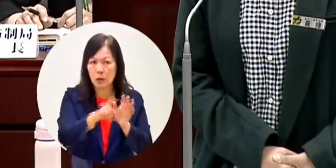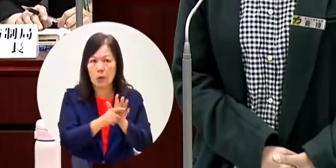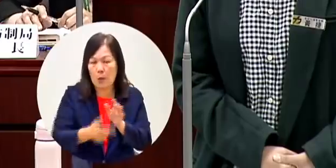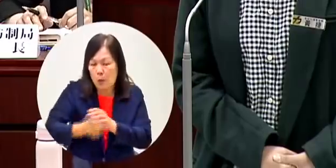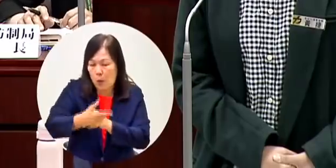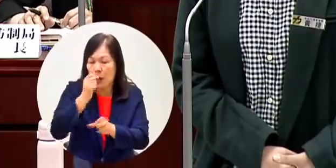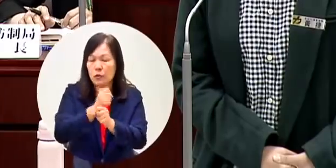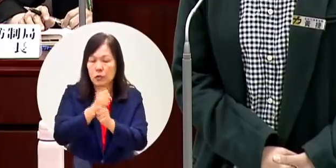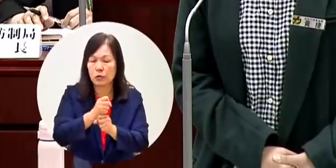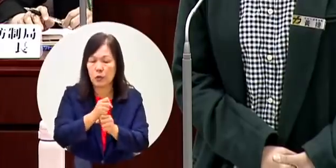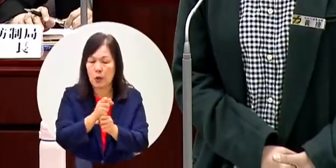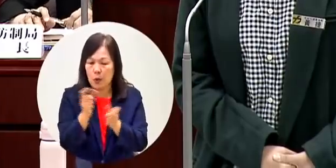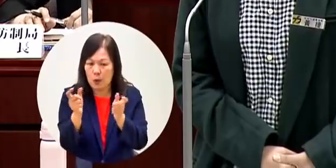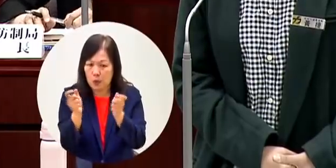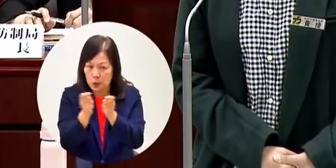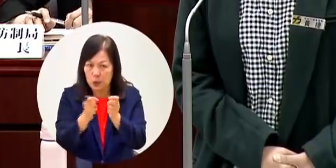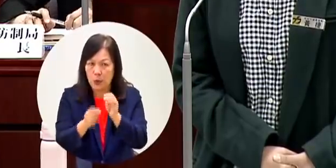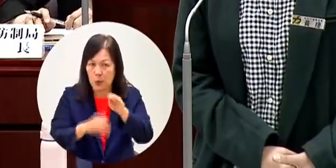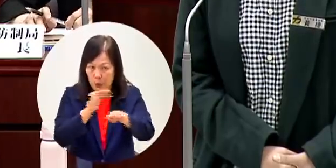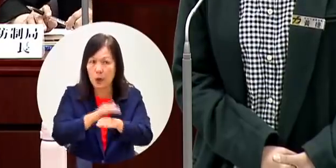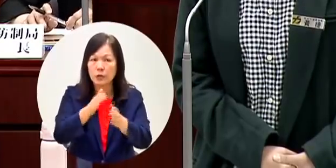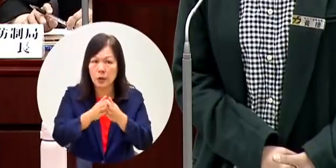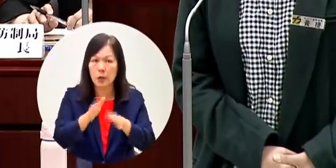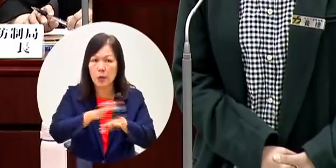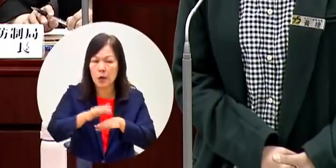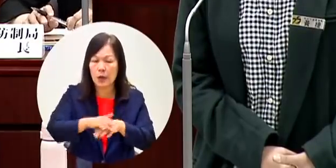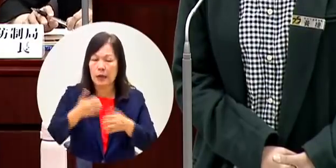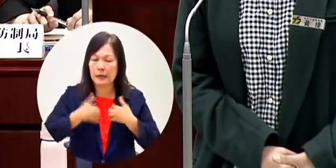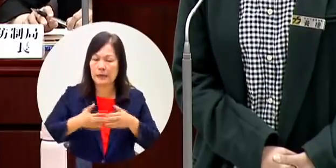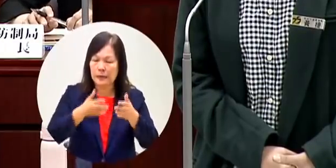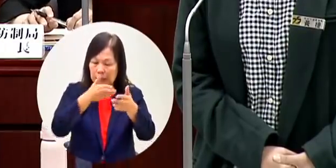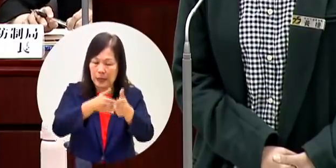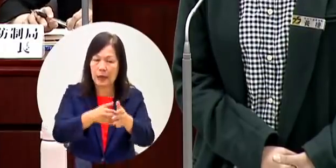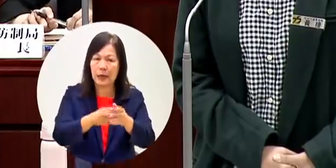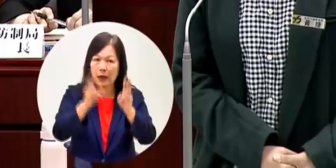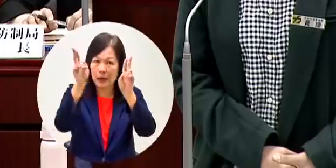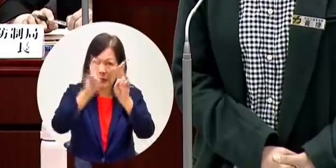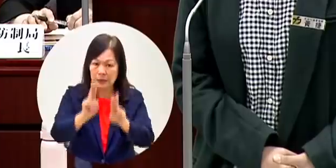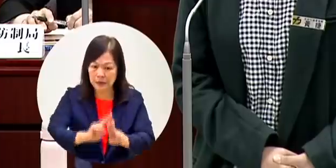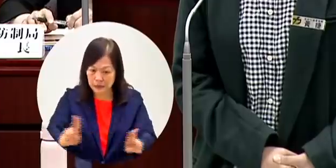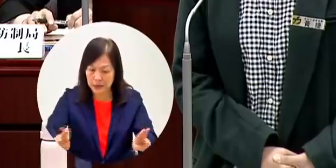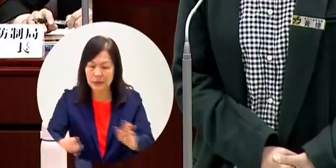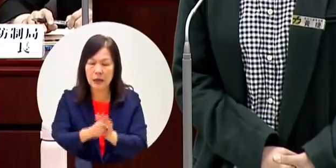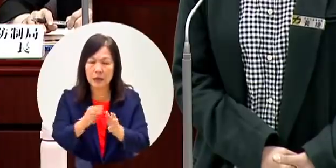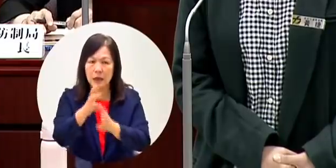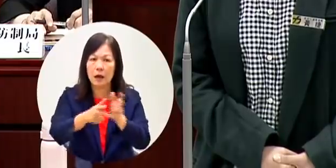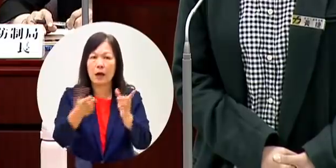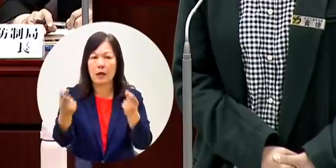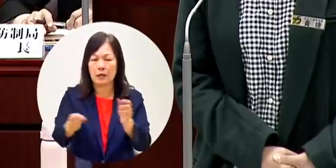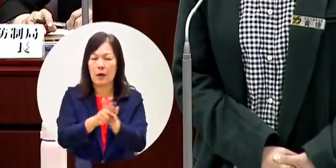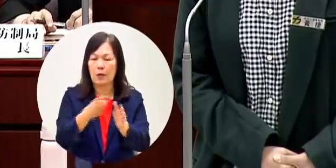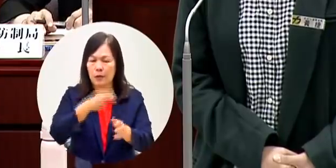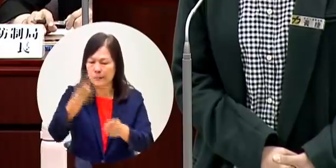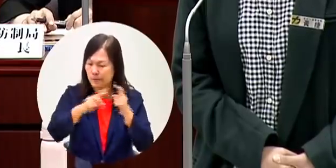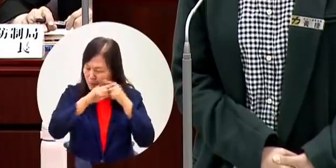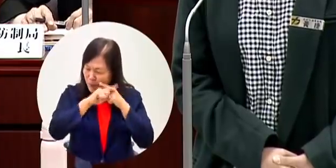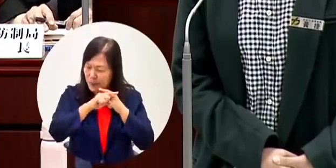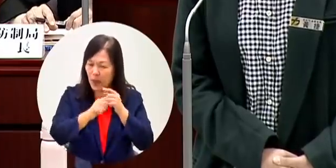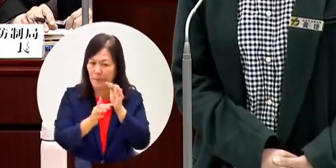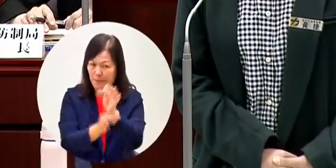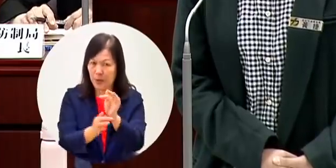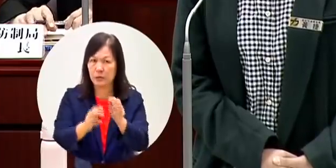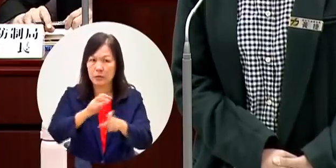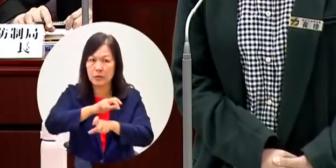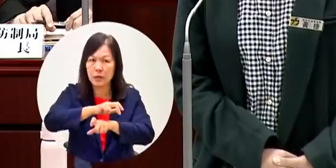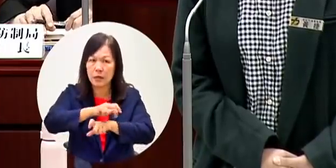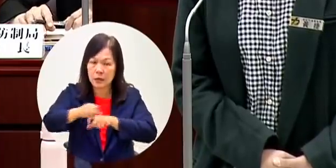刚刚讲的新达电厂的34号机，我们现在都在研拟一个比较妥善的一个计划，在不影响到供电的情况底下，在污染的季